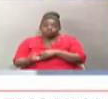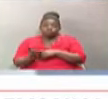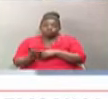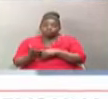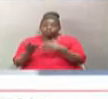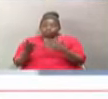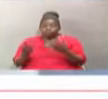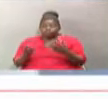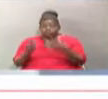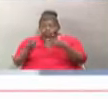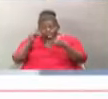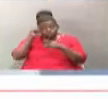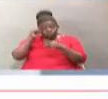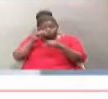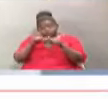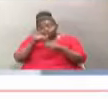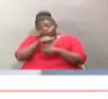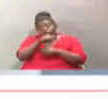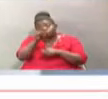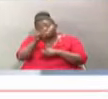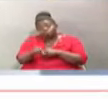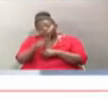tubitumitirize muno buli muntu ayikaguze.